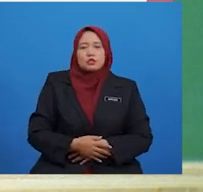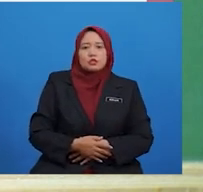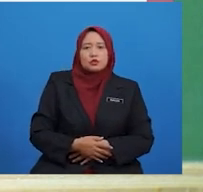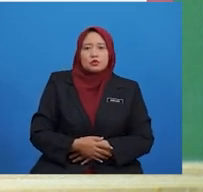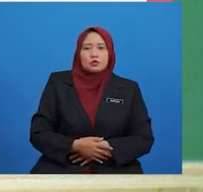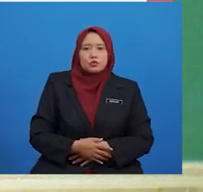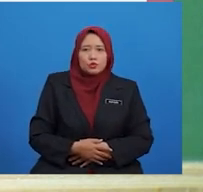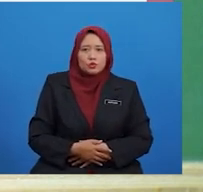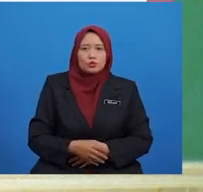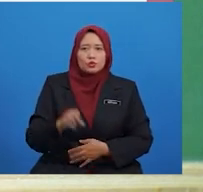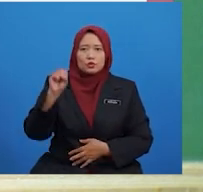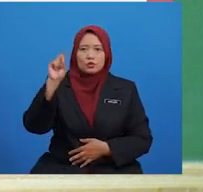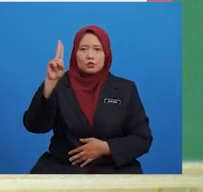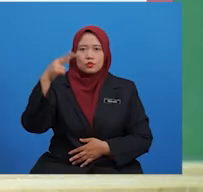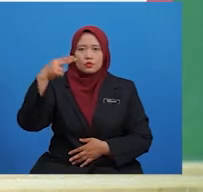nama pembolek ubah.